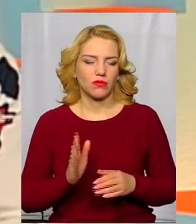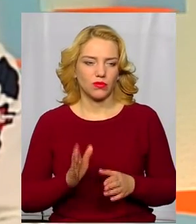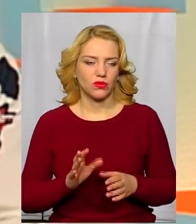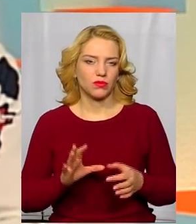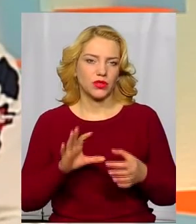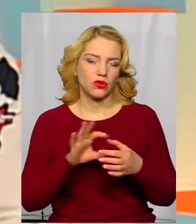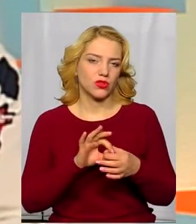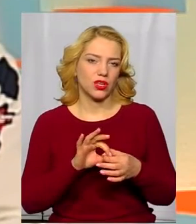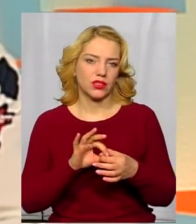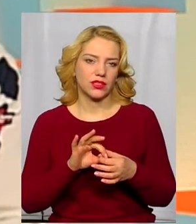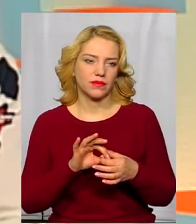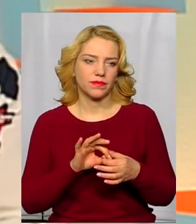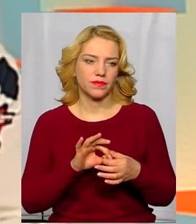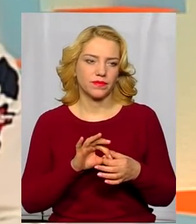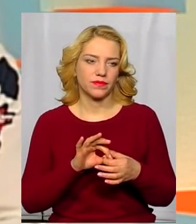підключати самих